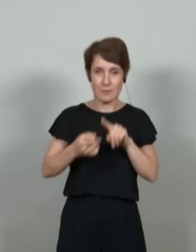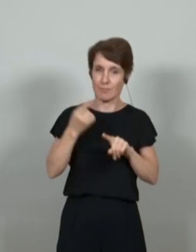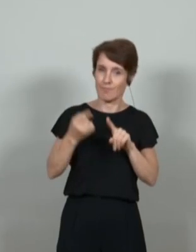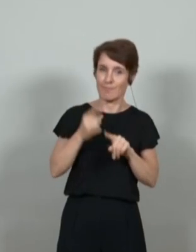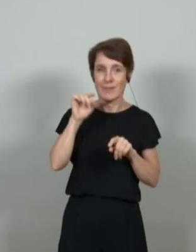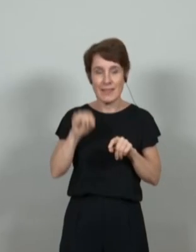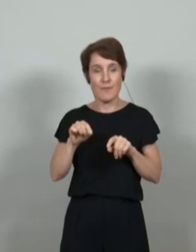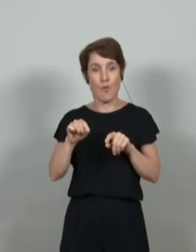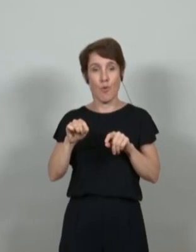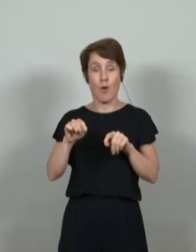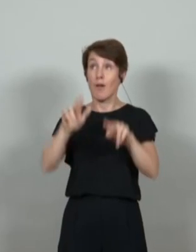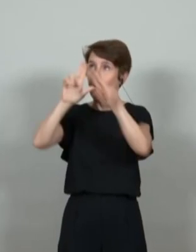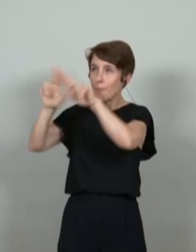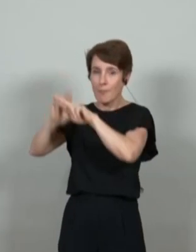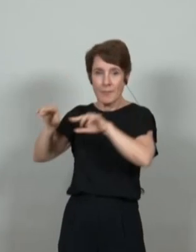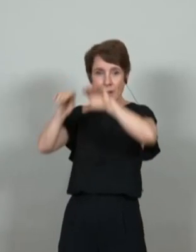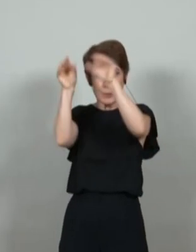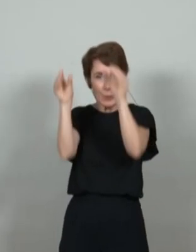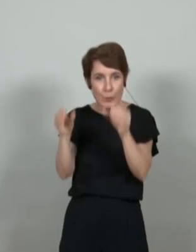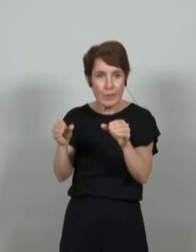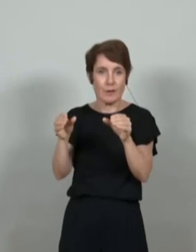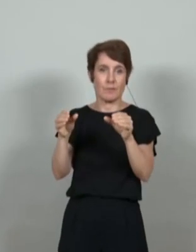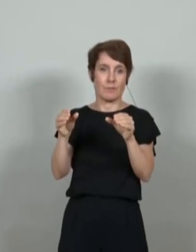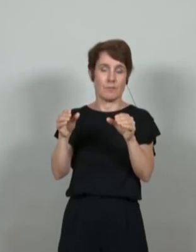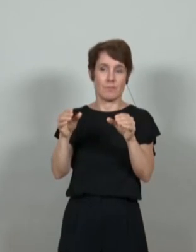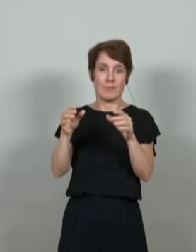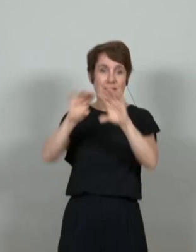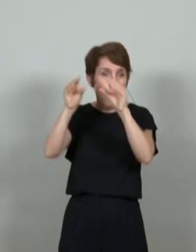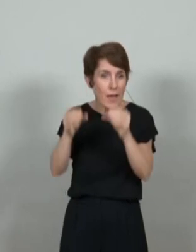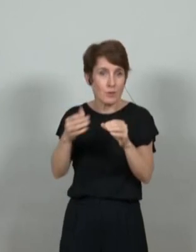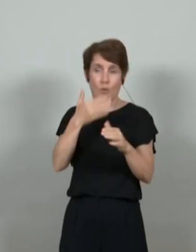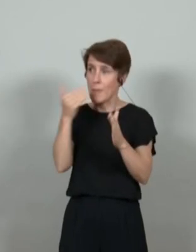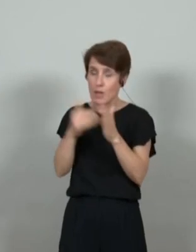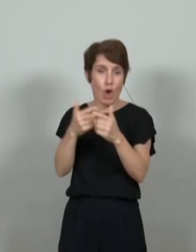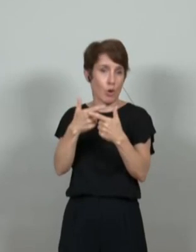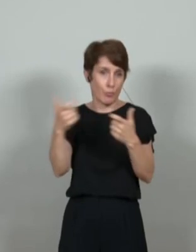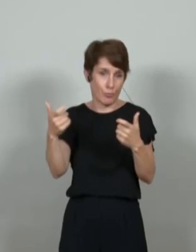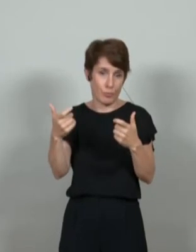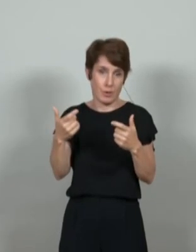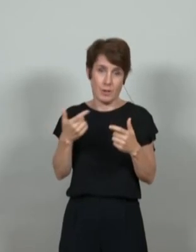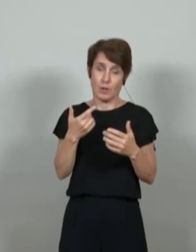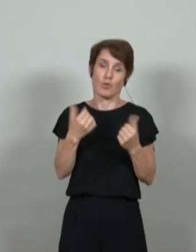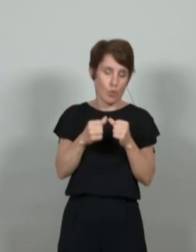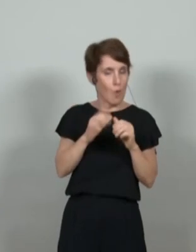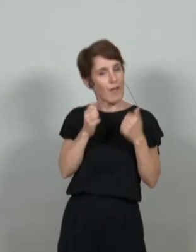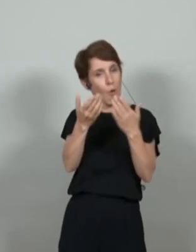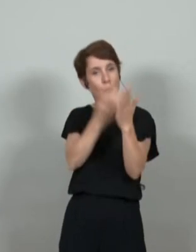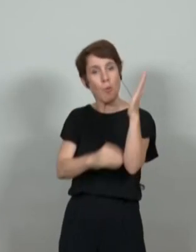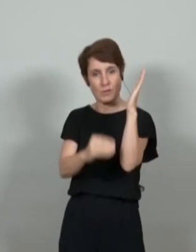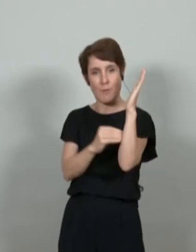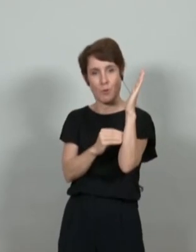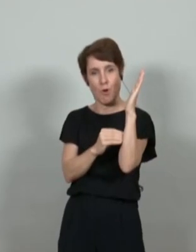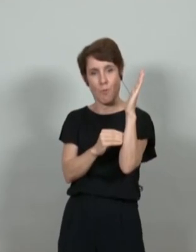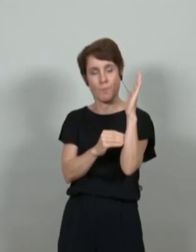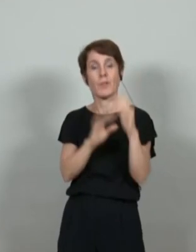porter sur la question de la réhabilitation et la conversion de la reconversion du parc existant on reconstruisant la ville sur la ville donc on propose un amendement un